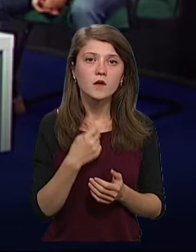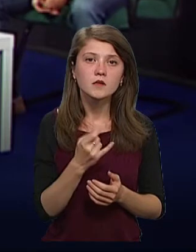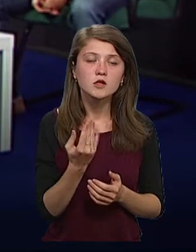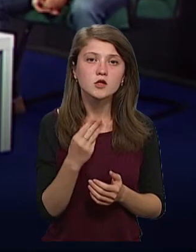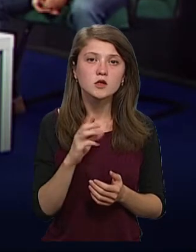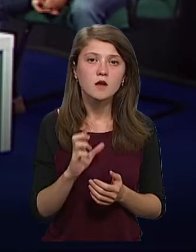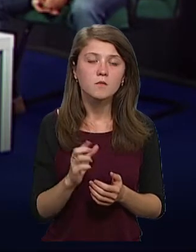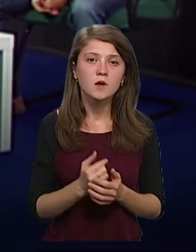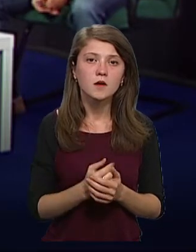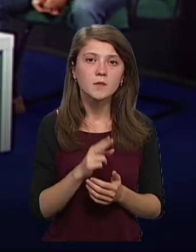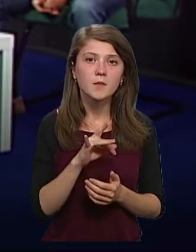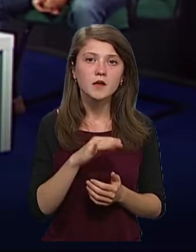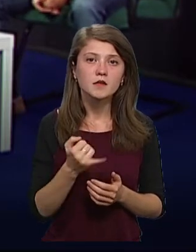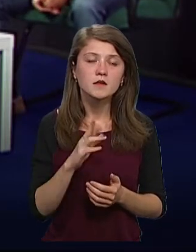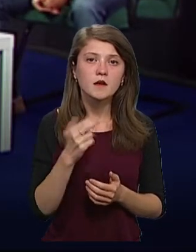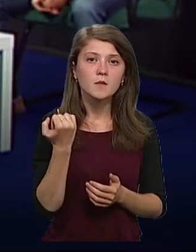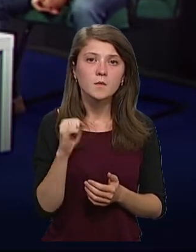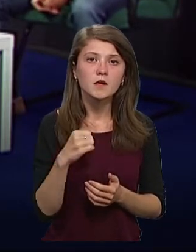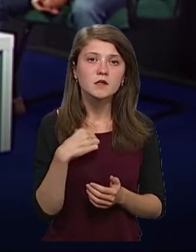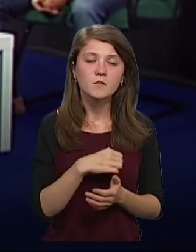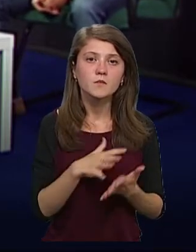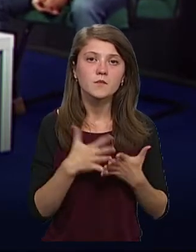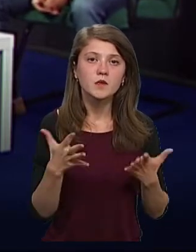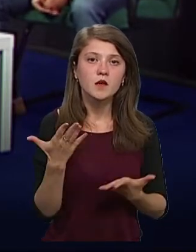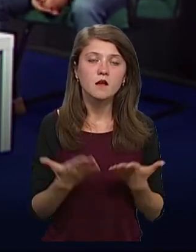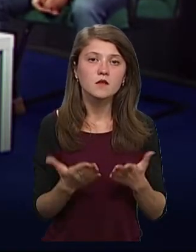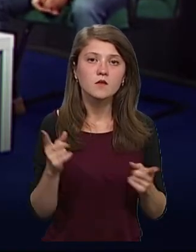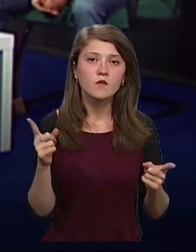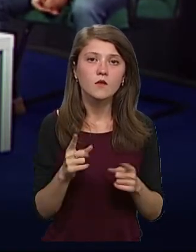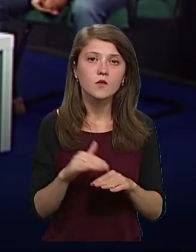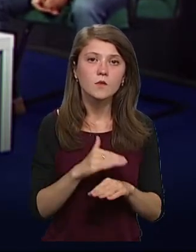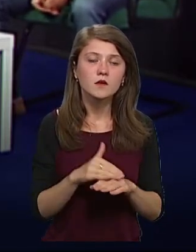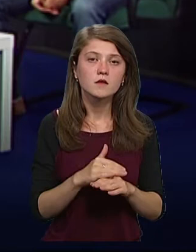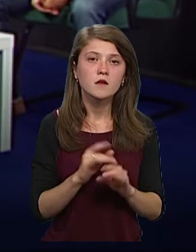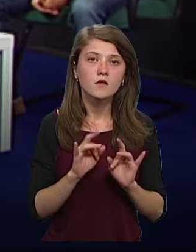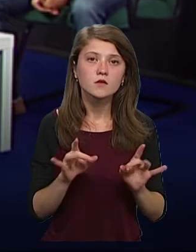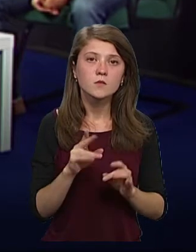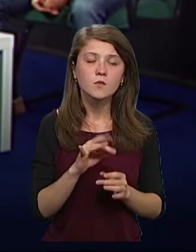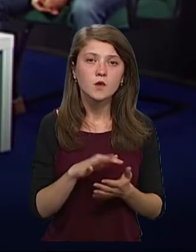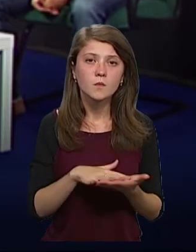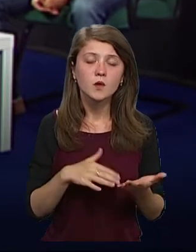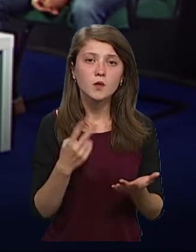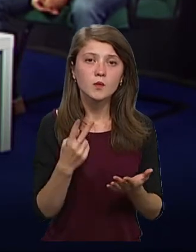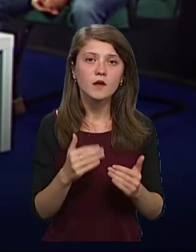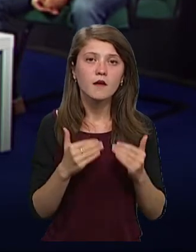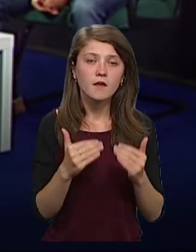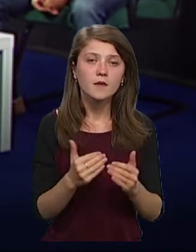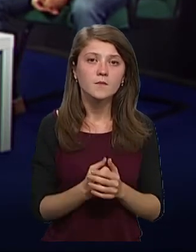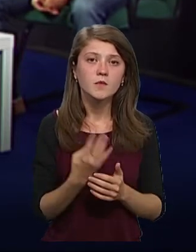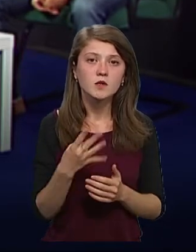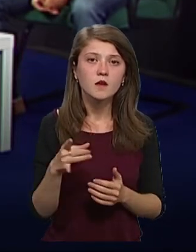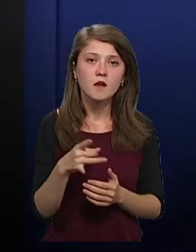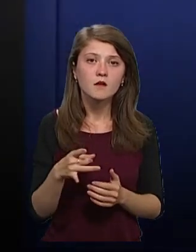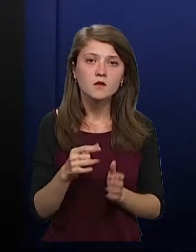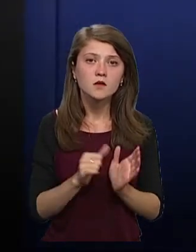штабу партії, яка перемоглась, формує більшість. Але, власне, коротко, будь ласка, розкажіть, от, наприклад, проходить другий етап, створюються 4 райони,